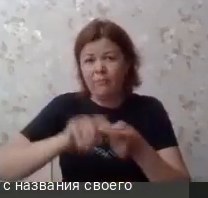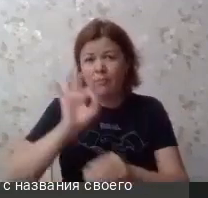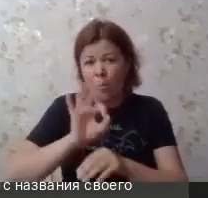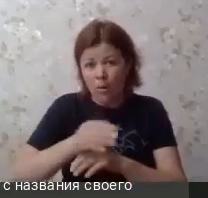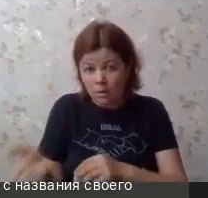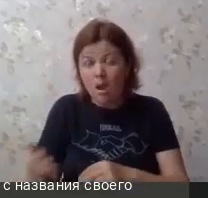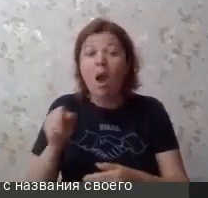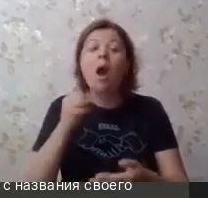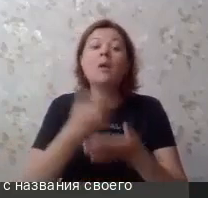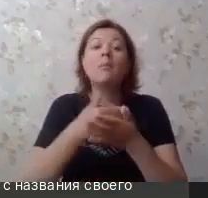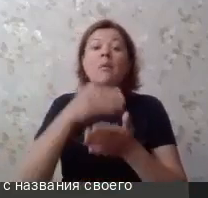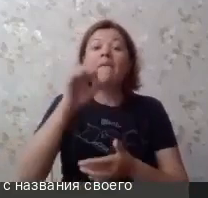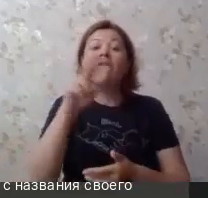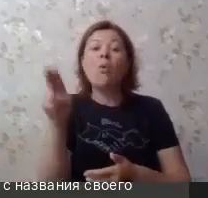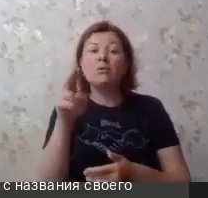но фонд приобретает